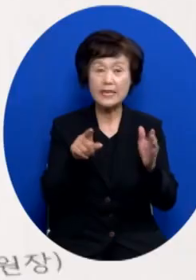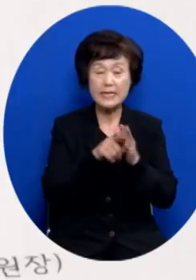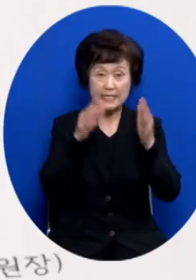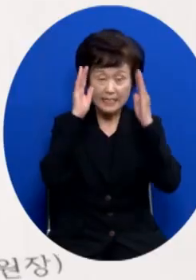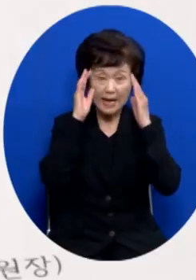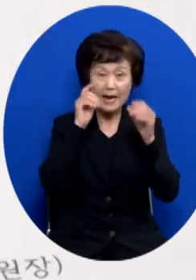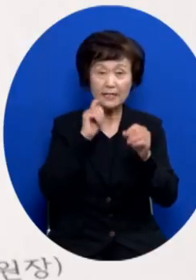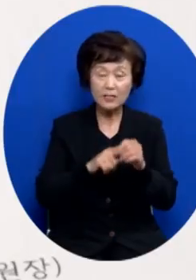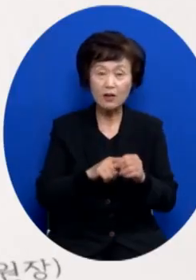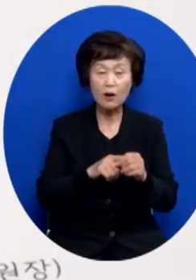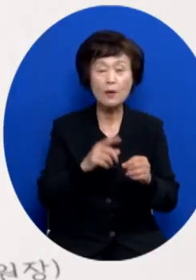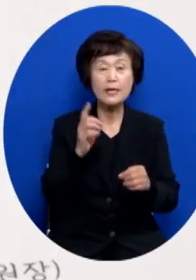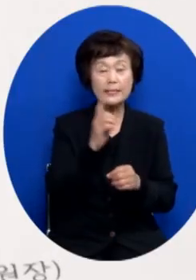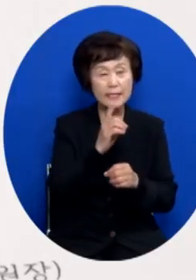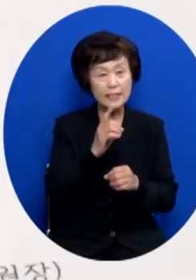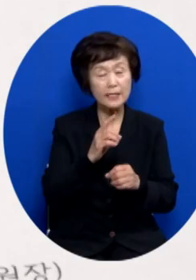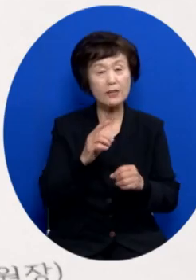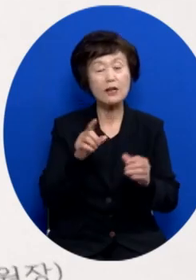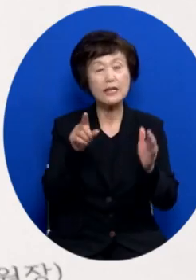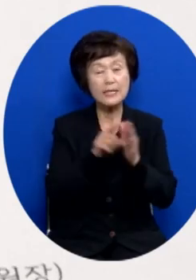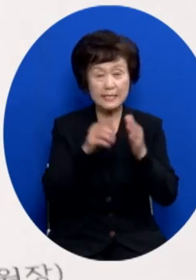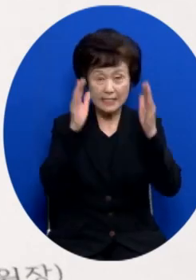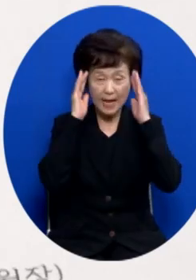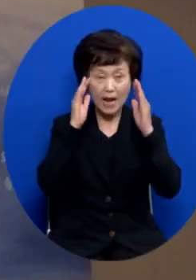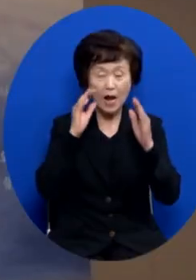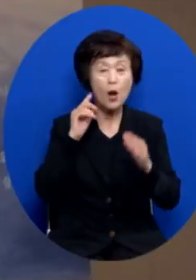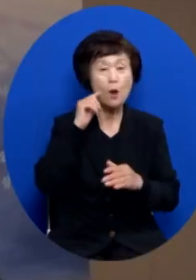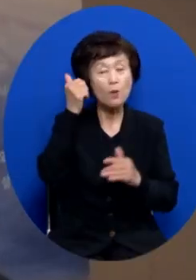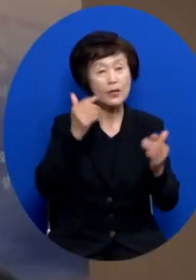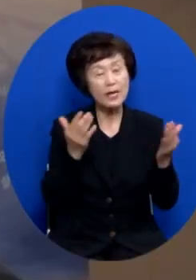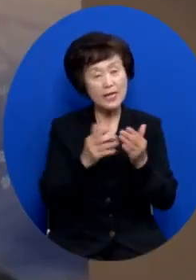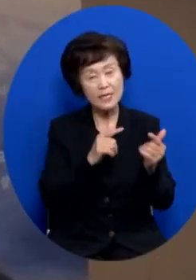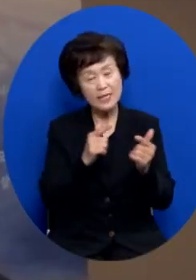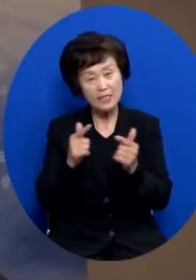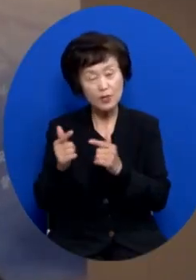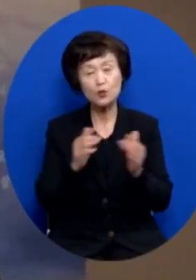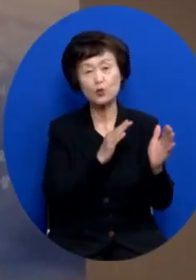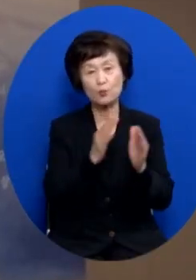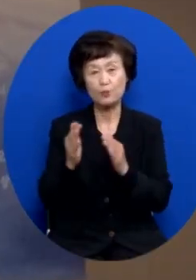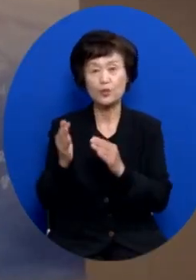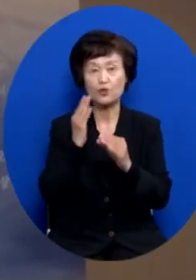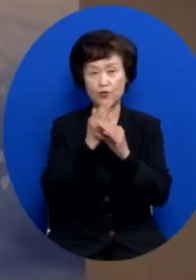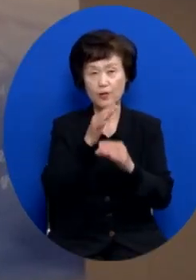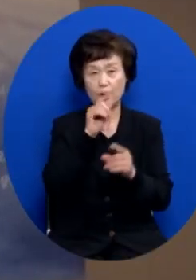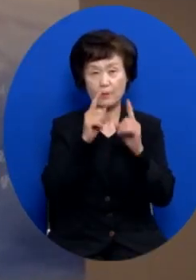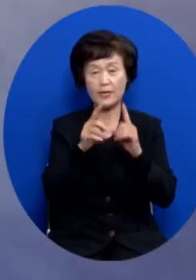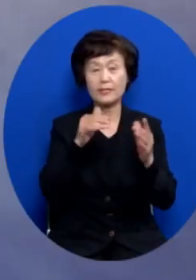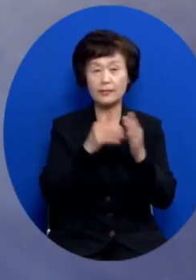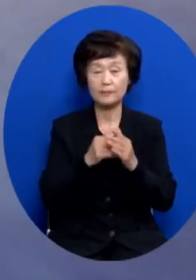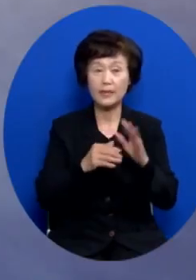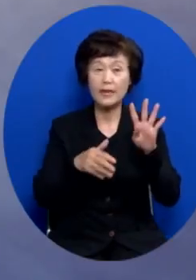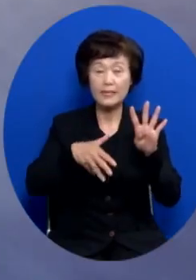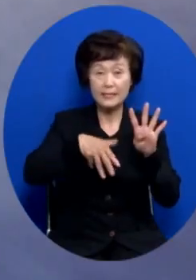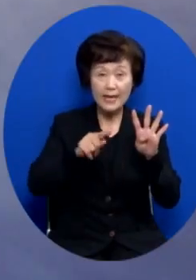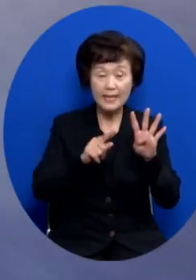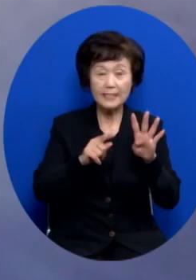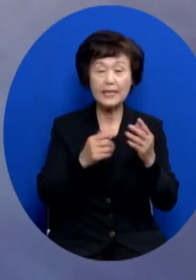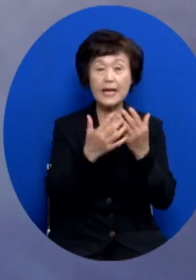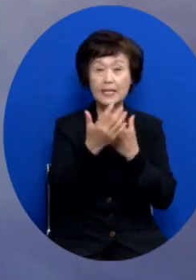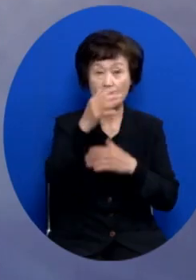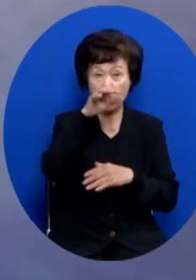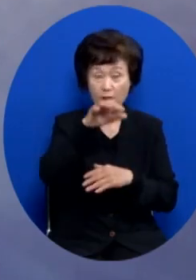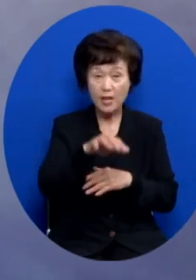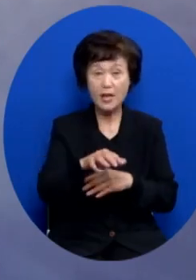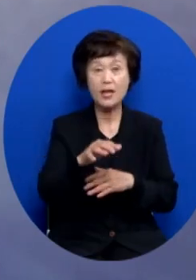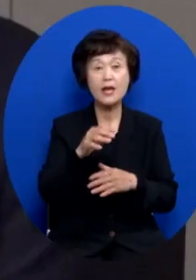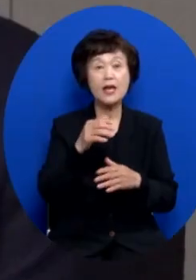인간론, 디지털 신학과 목회, 선교와 협력 등의 키워드를 준비하고 있다고 밝혔습니다. 제4차 로잔대회